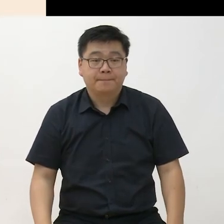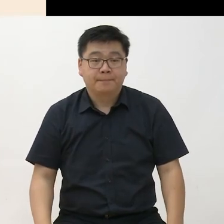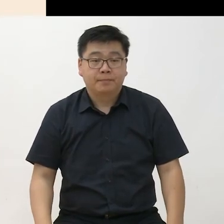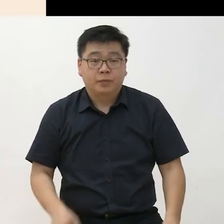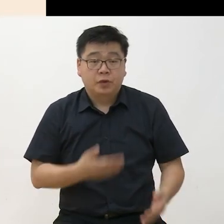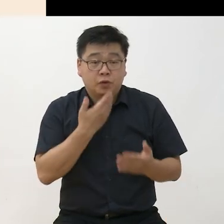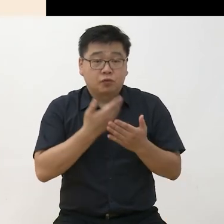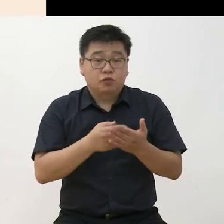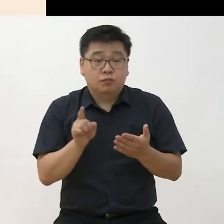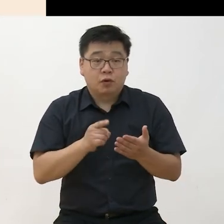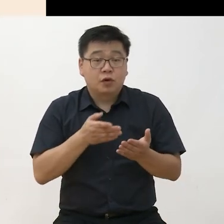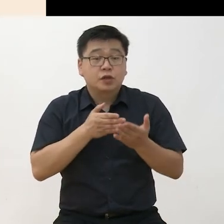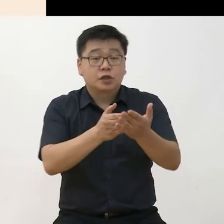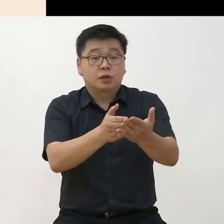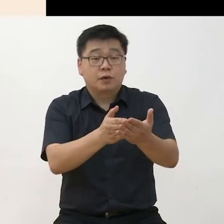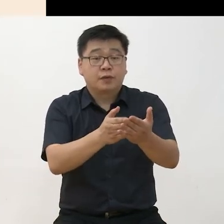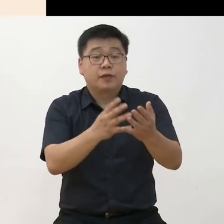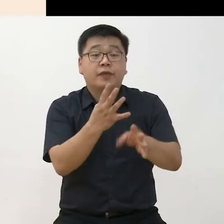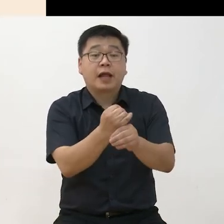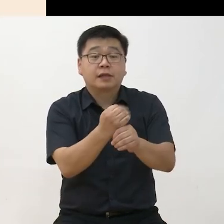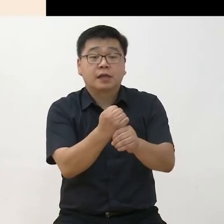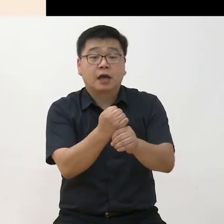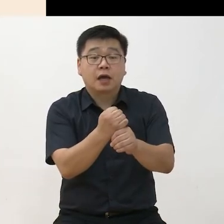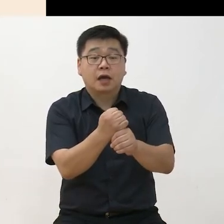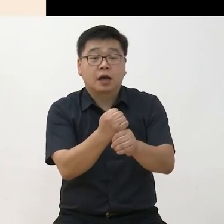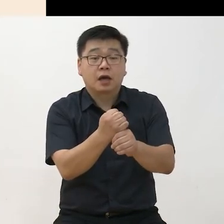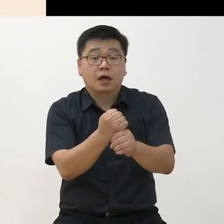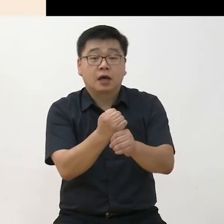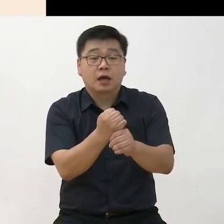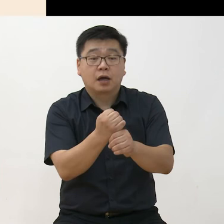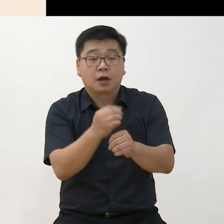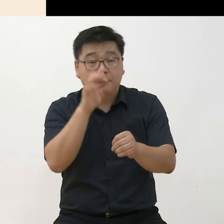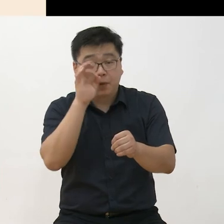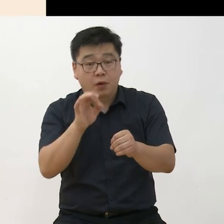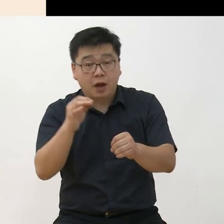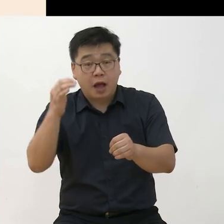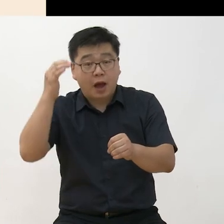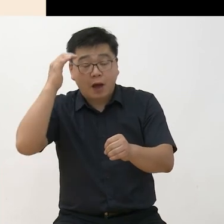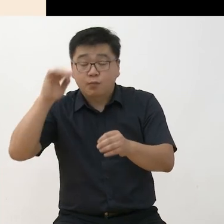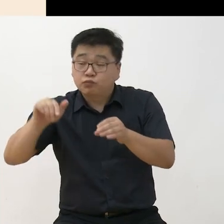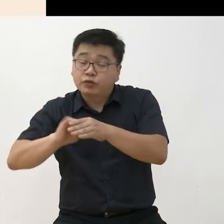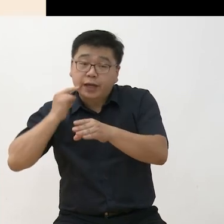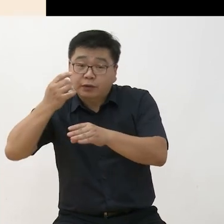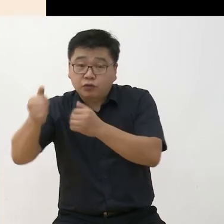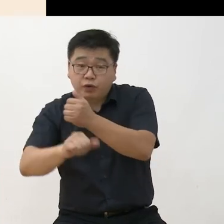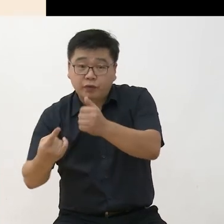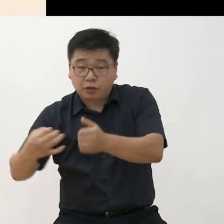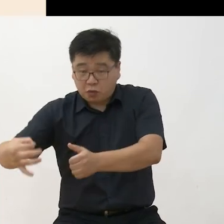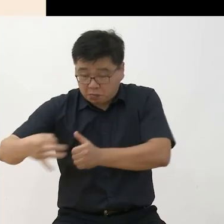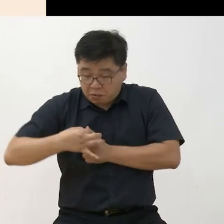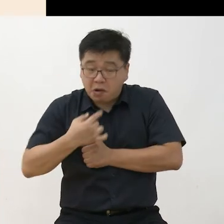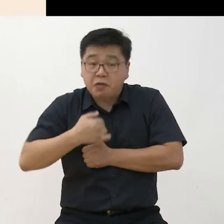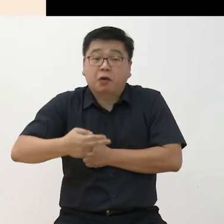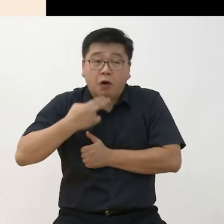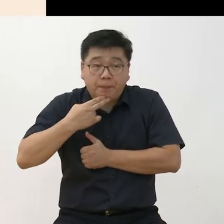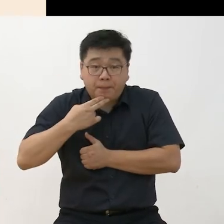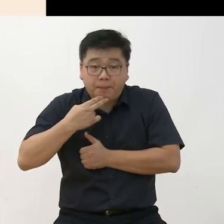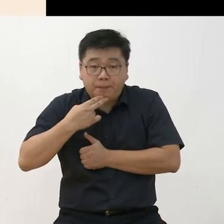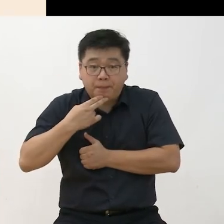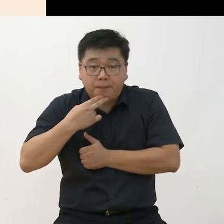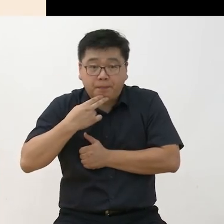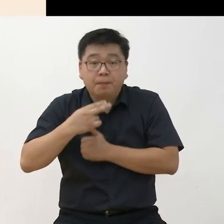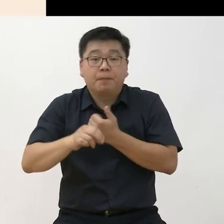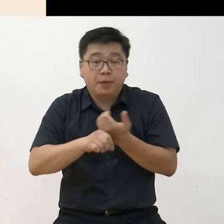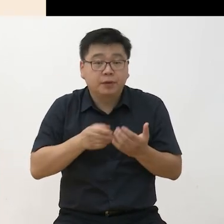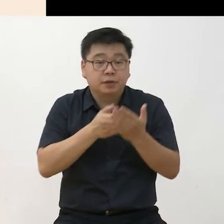또 중요한 것은 지원 신청을 기준으로 해서 문화예술위원회의 지원금 수혜를 한 번도 받지 않은 청년예술가가 지원을